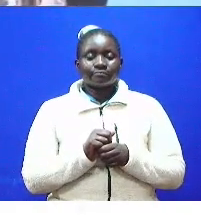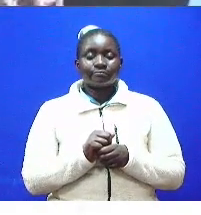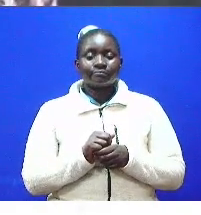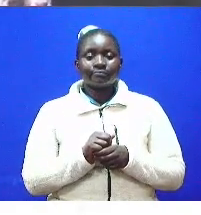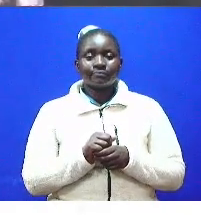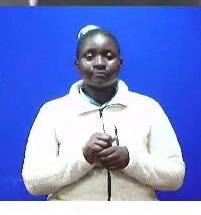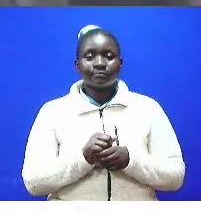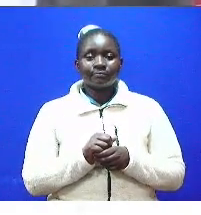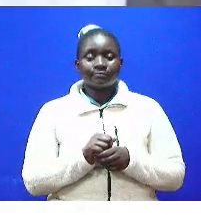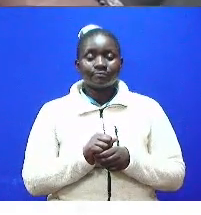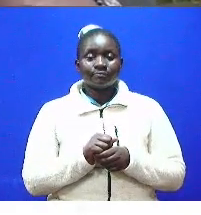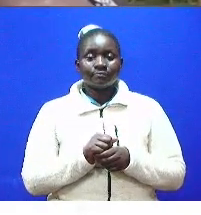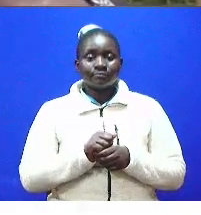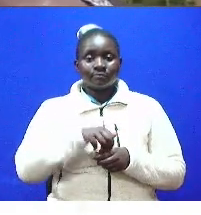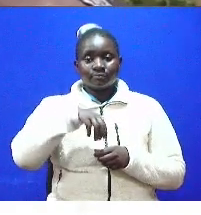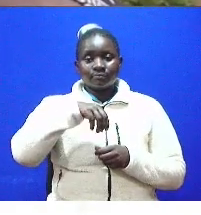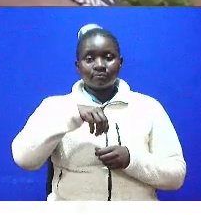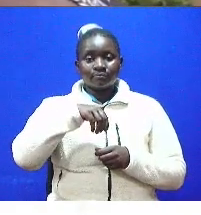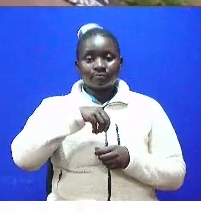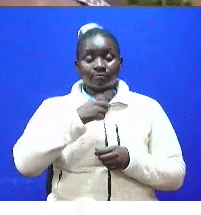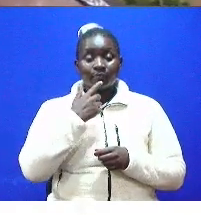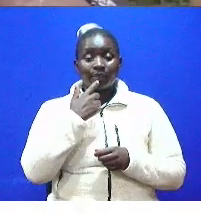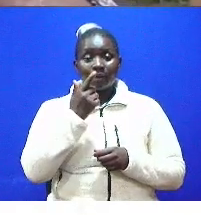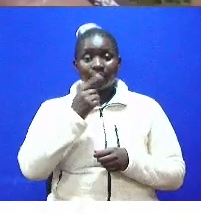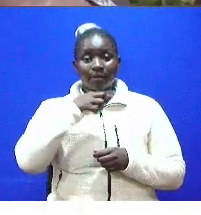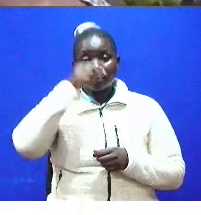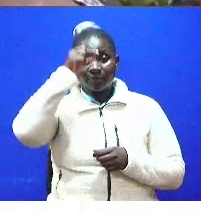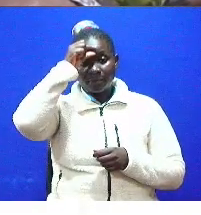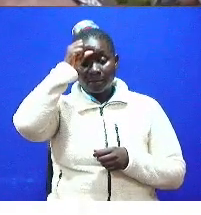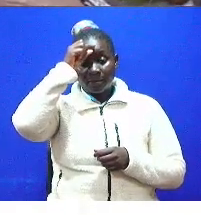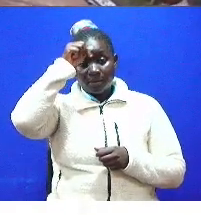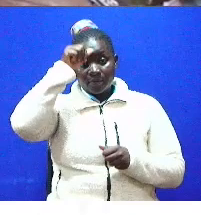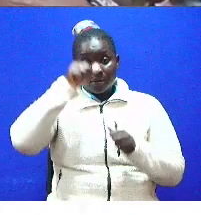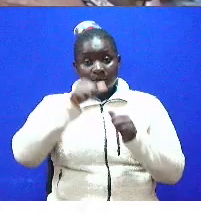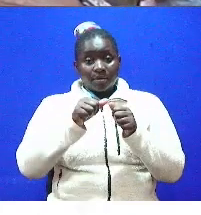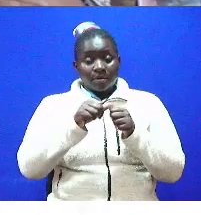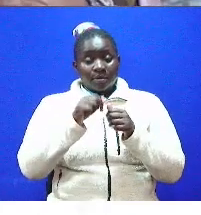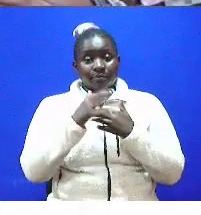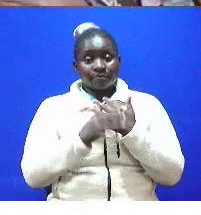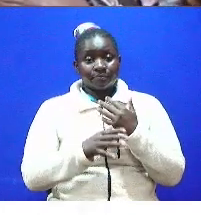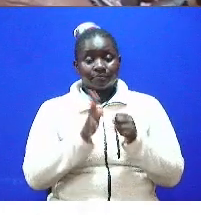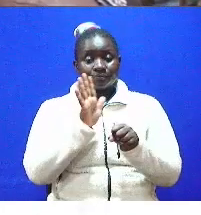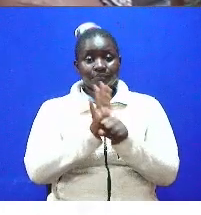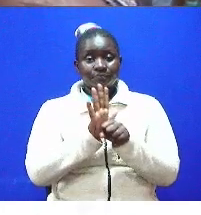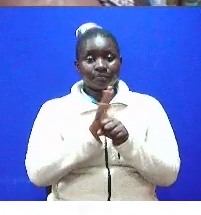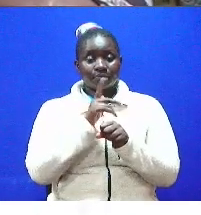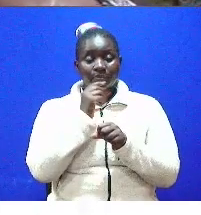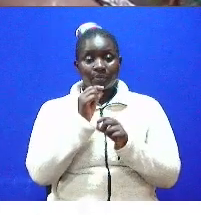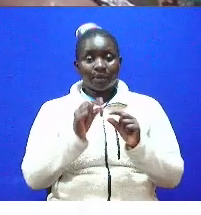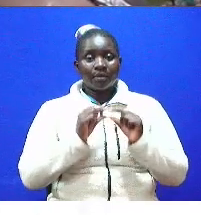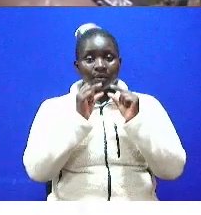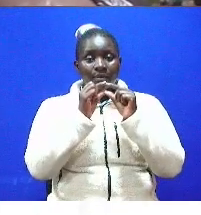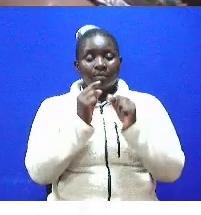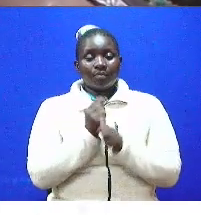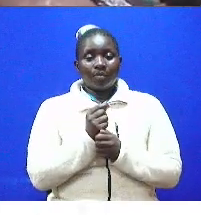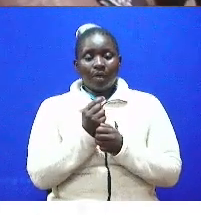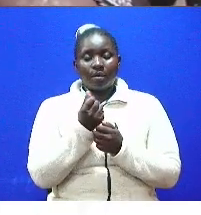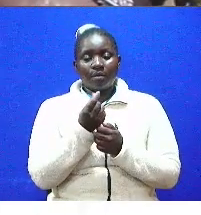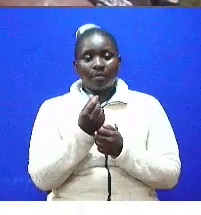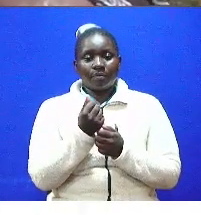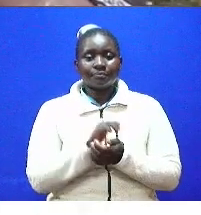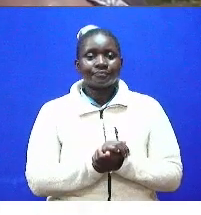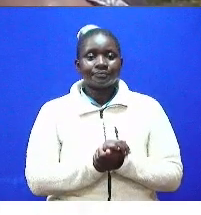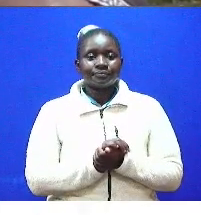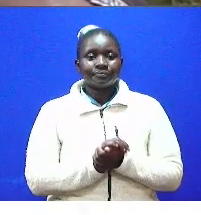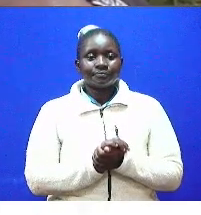ko nyore ko nyore ko tebya serikali enyore na babora kana bo bara abange bataranye wa kibesa ba bara ba le